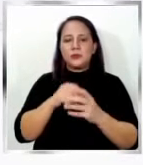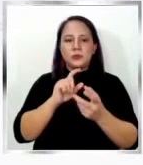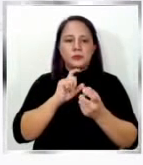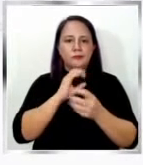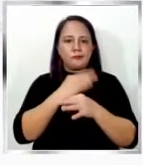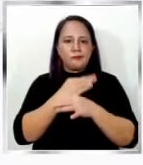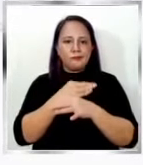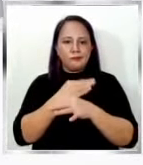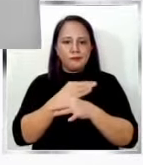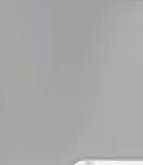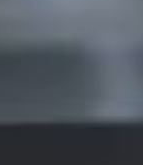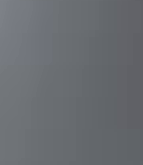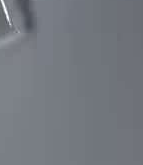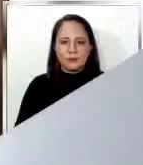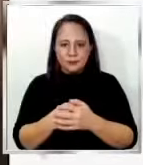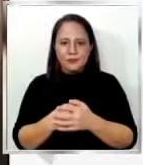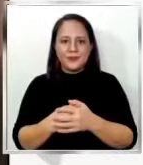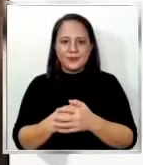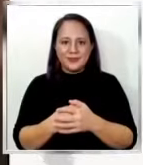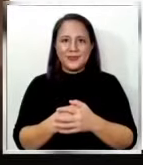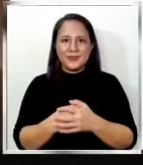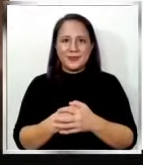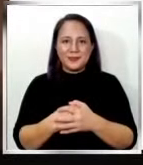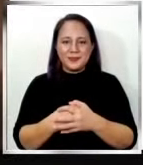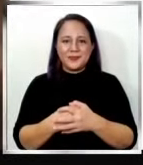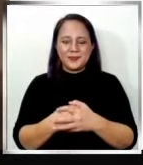Mai Bermudez.